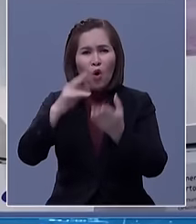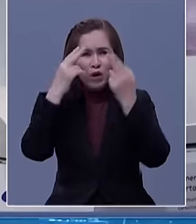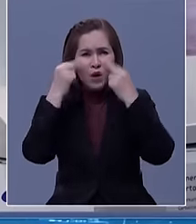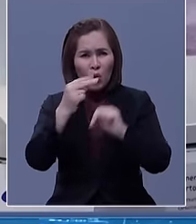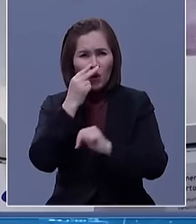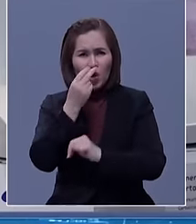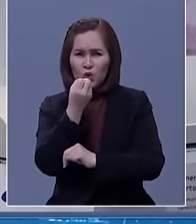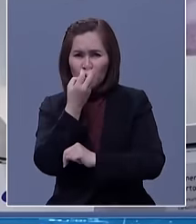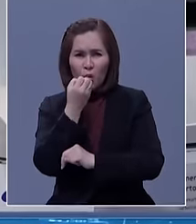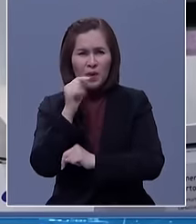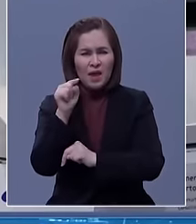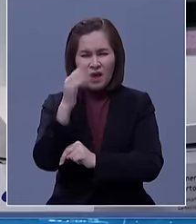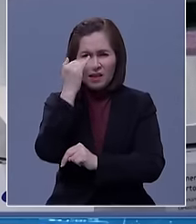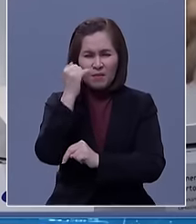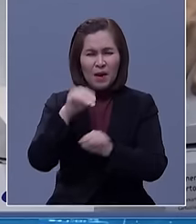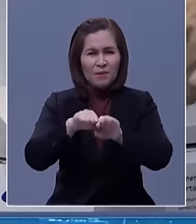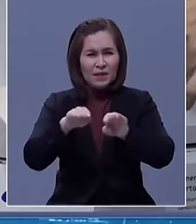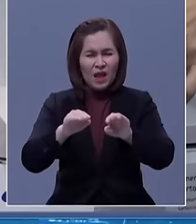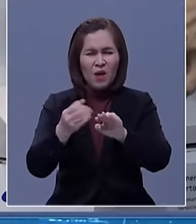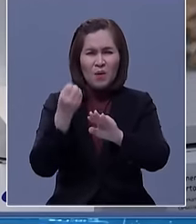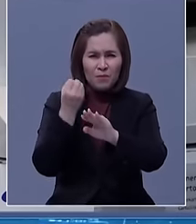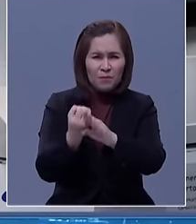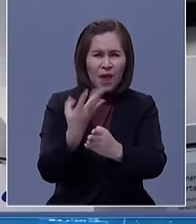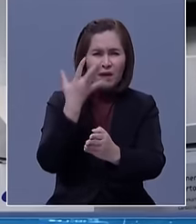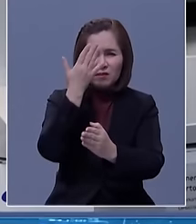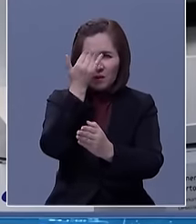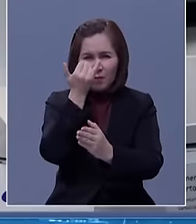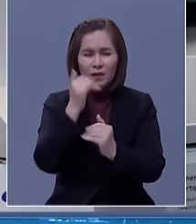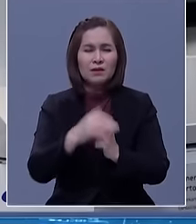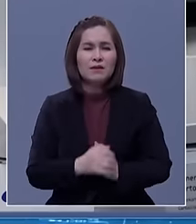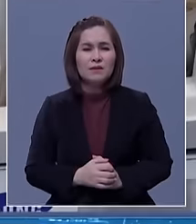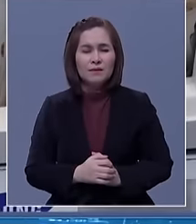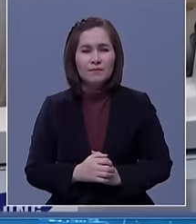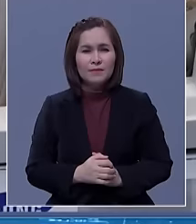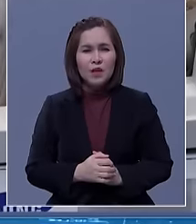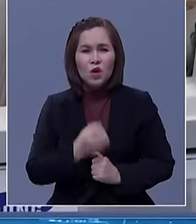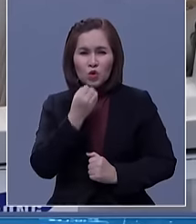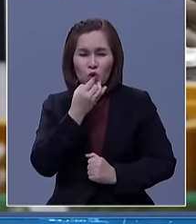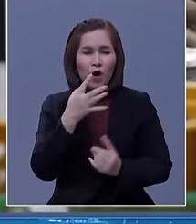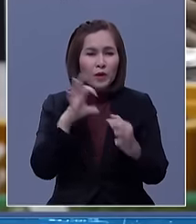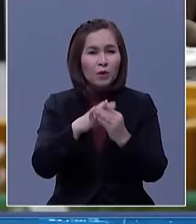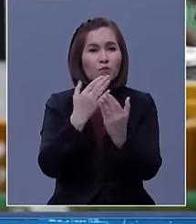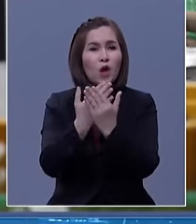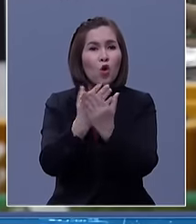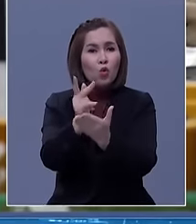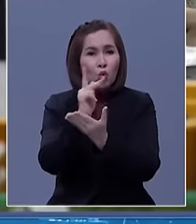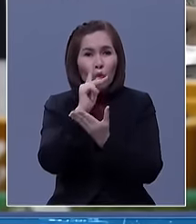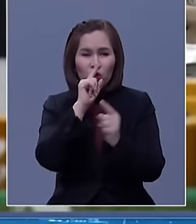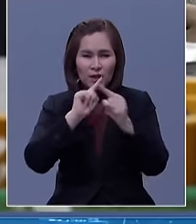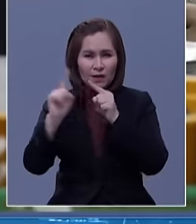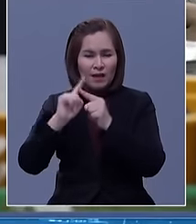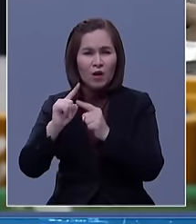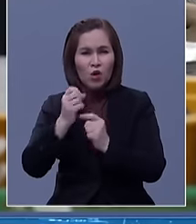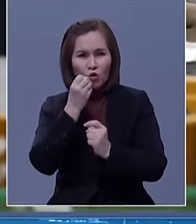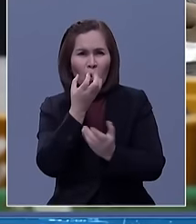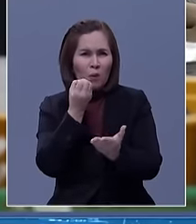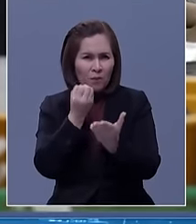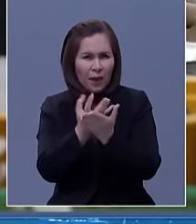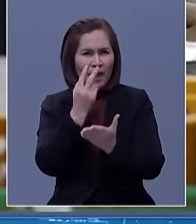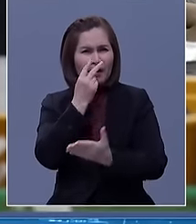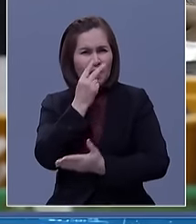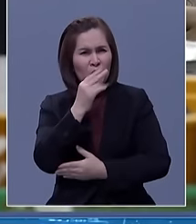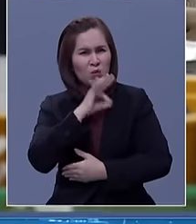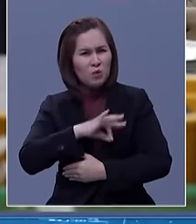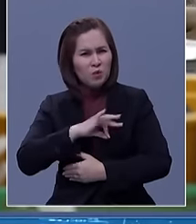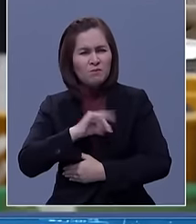นโยบายยังคงสูญเกินไปโดยบอกว่าไม่เห็นด้วยนะคะกับการที่คิดดอกเบี้ยเงินกู้ในอัตราที่สูงเกินกว่า